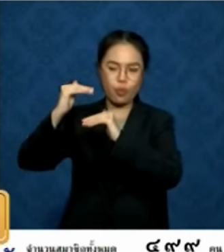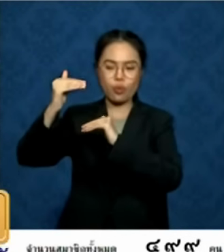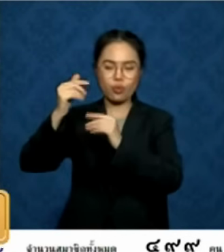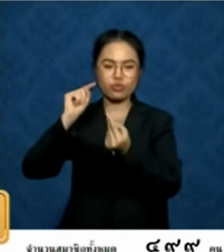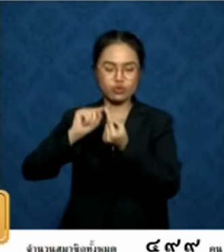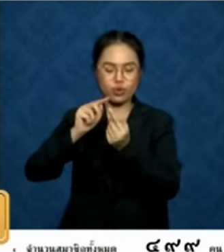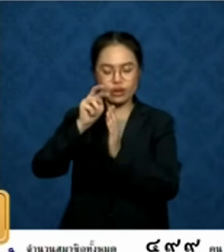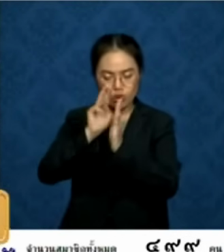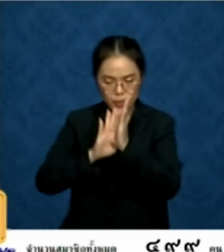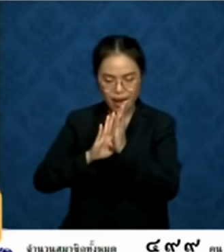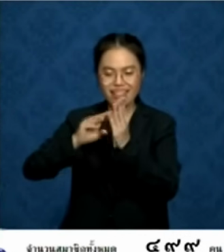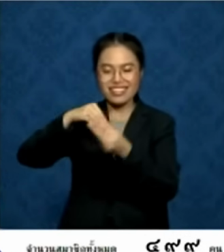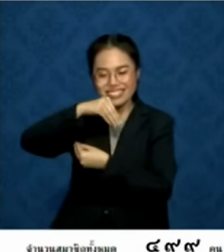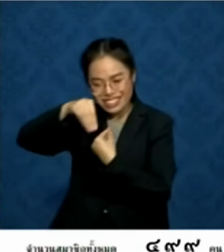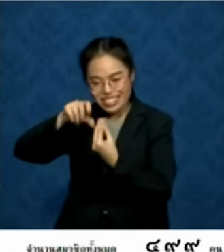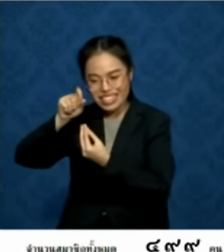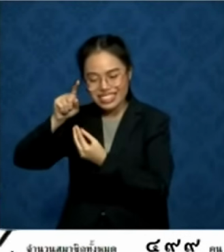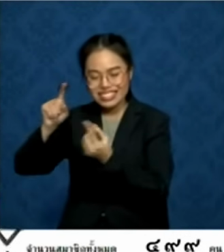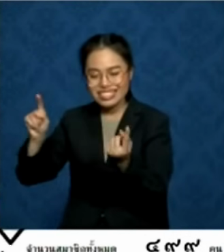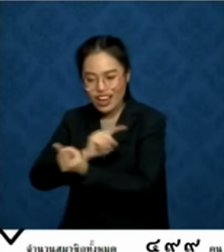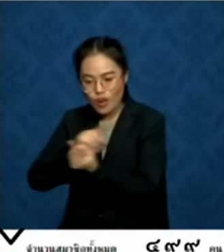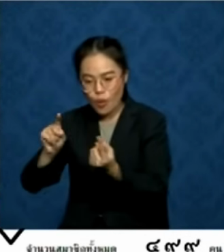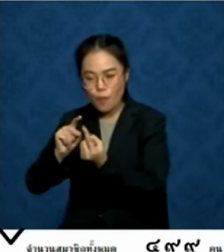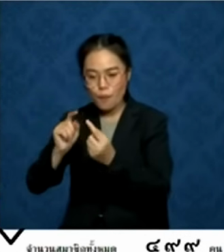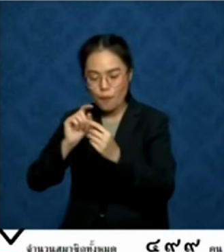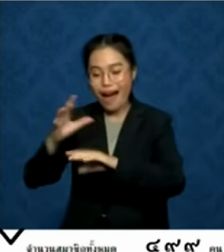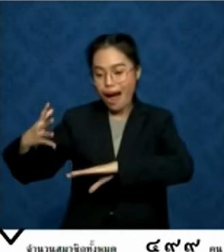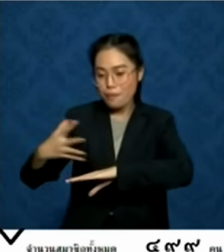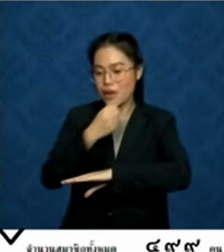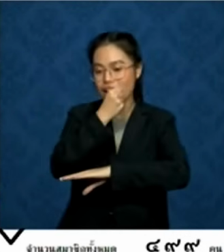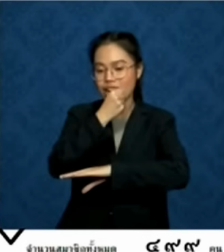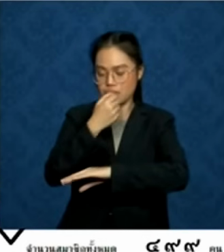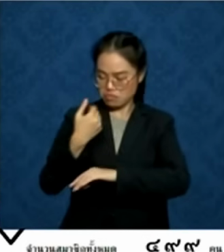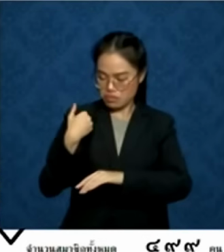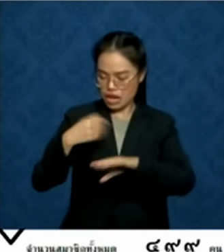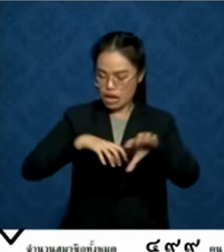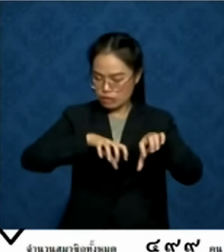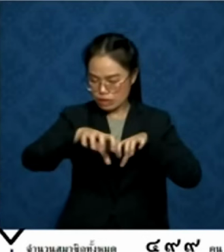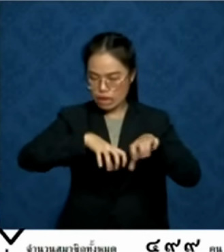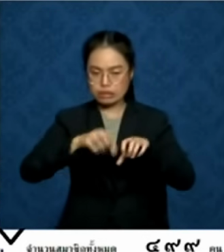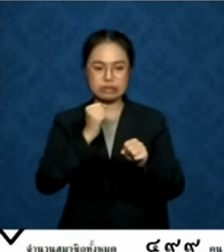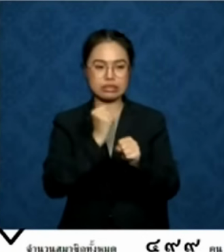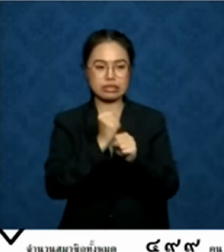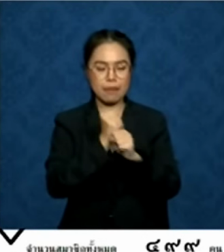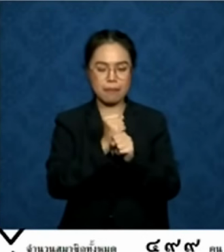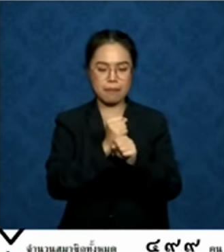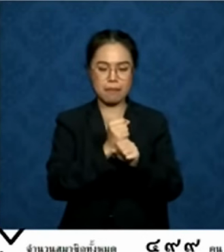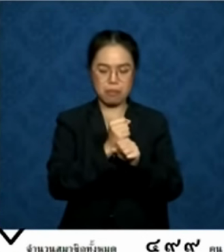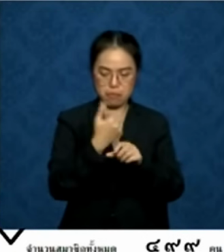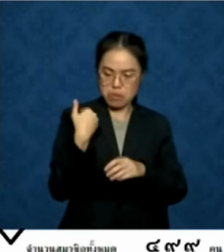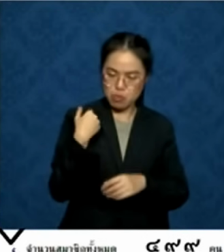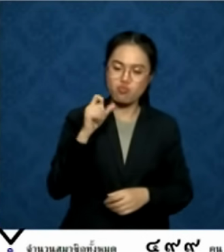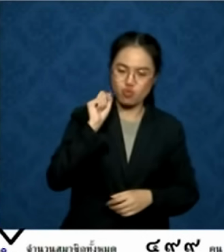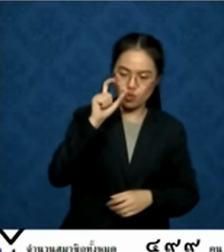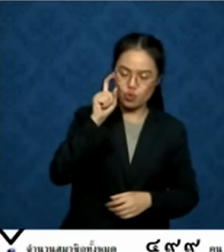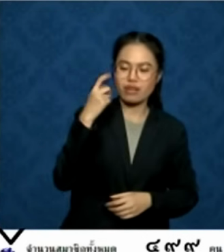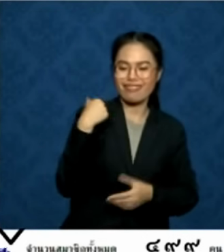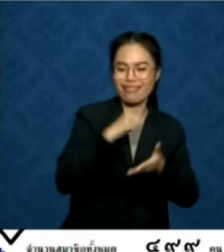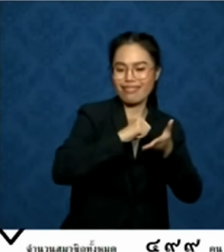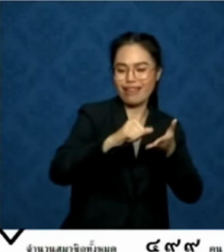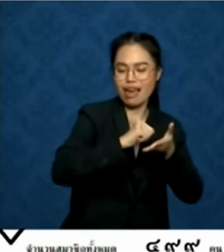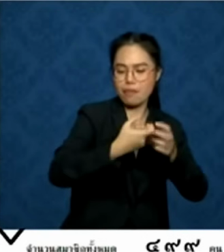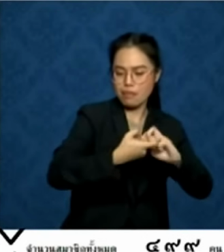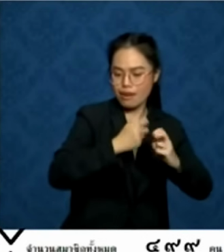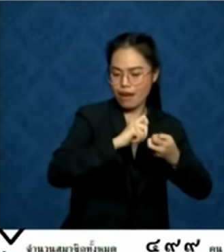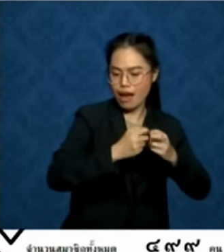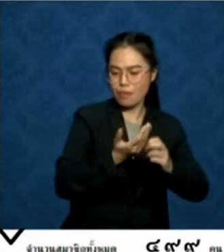ฐกิจสังคมและการเมืองโดยมีการดำเนินการทั้งทางระยะเร่งด่วนเพื่อแก้ไขปัญหาระยะสั้นและนโ